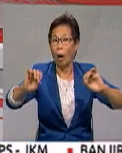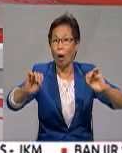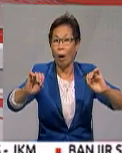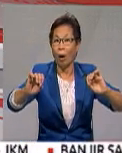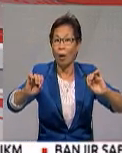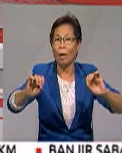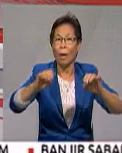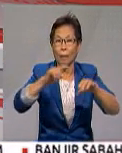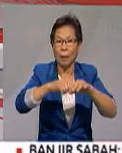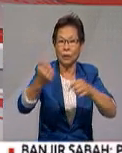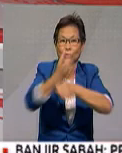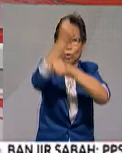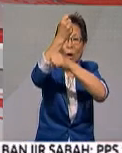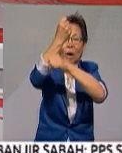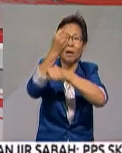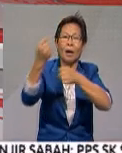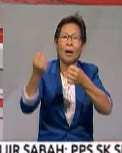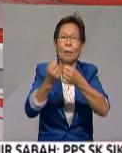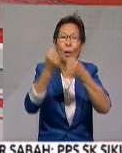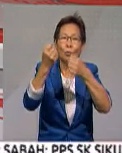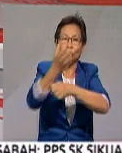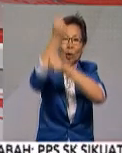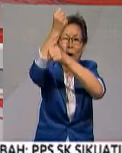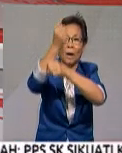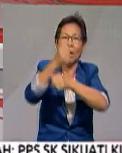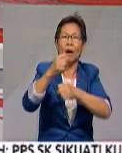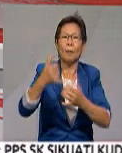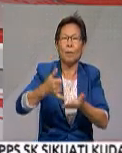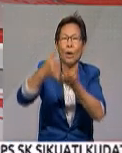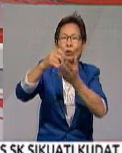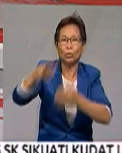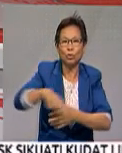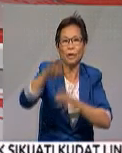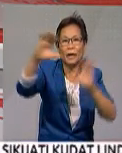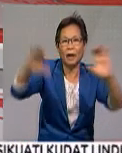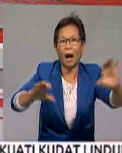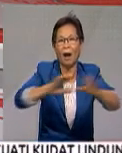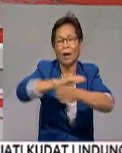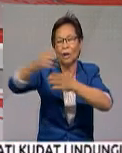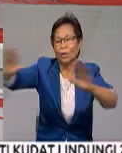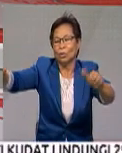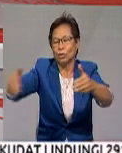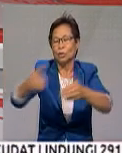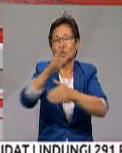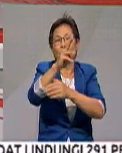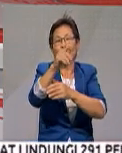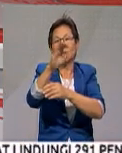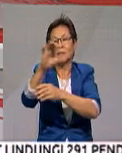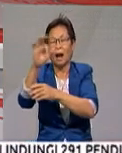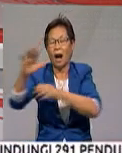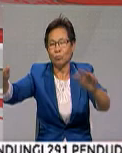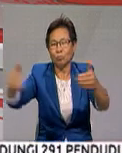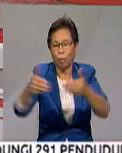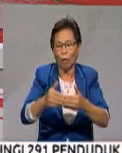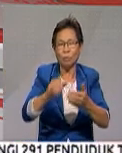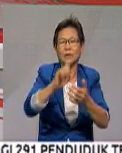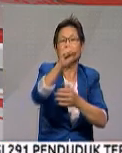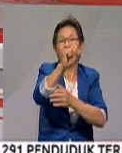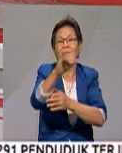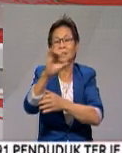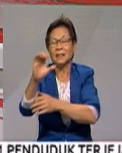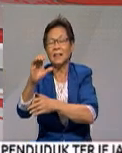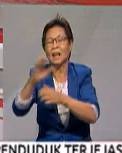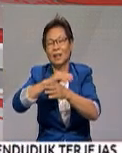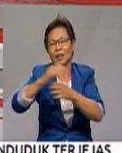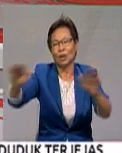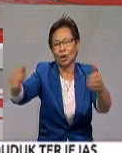card pada kejuaraan Piala Touring Car Dunia WTCR yang melabuhkan tirainya malam tadi di Litar Antarabangsa Sepang